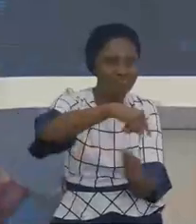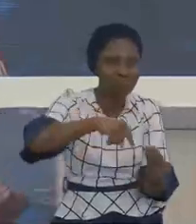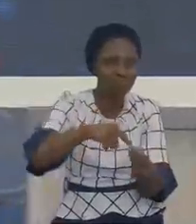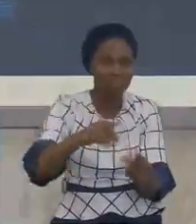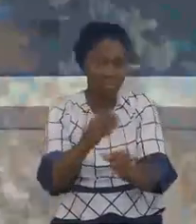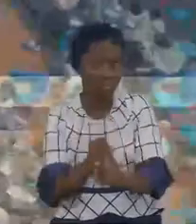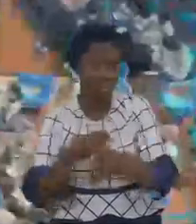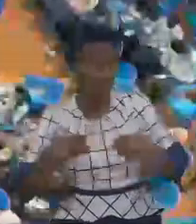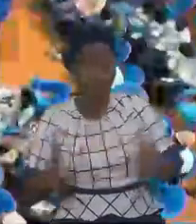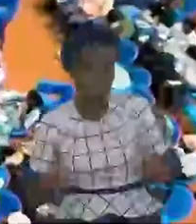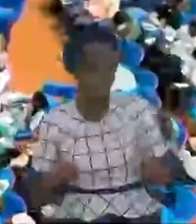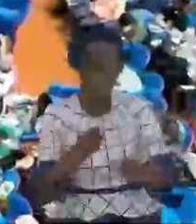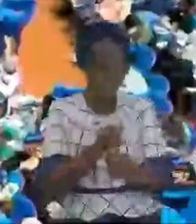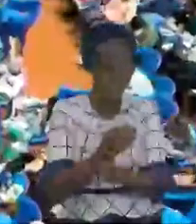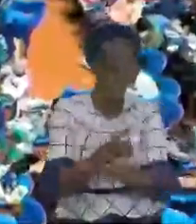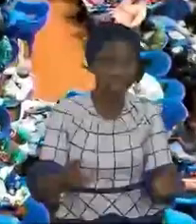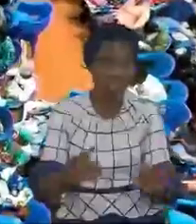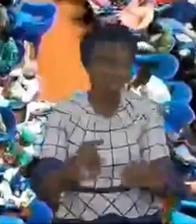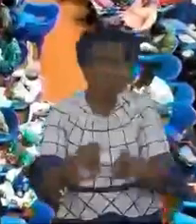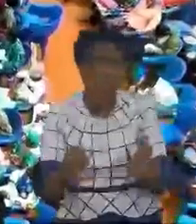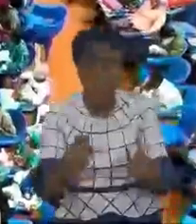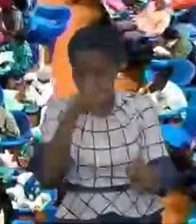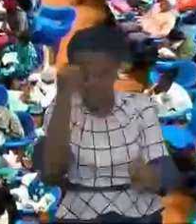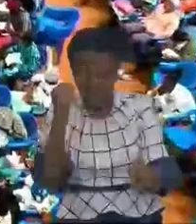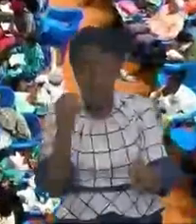n'y a pas de progrès dans leur vie.